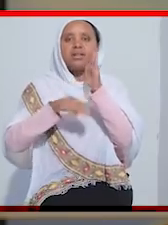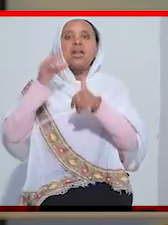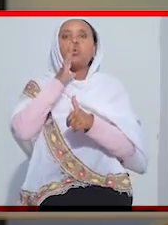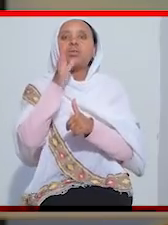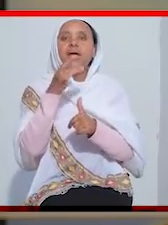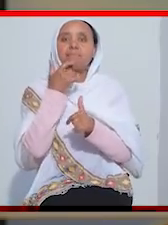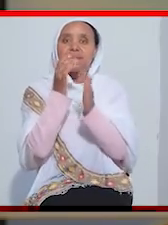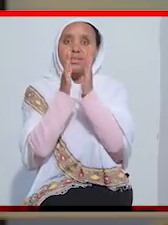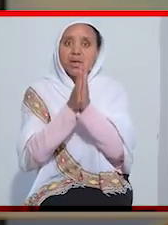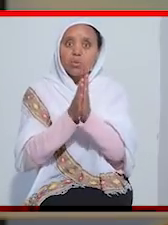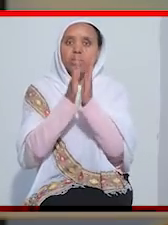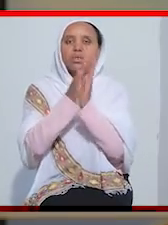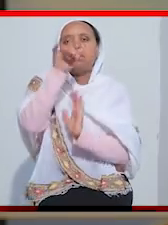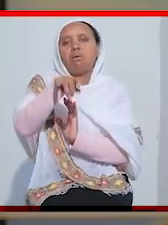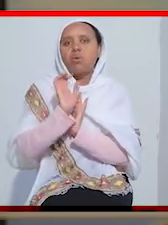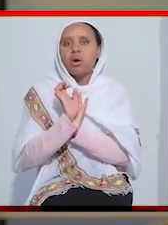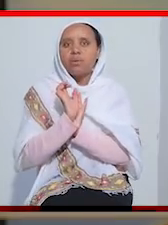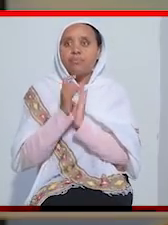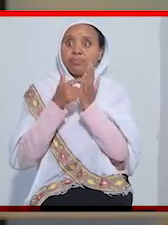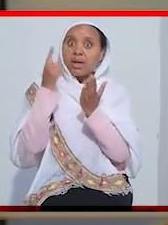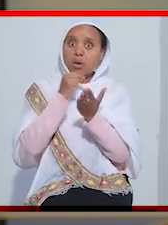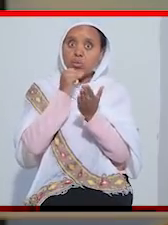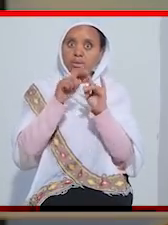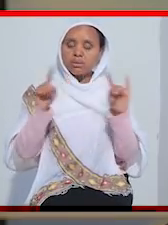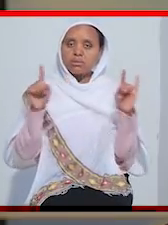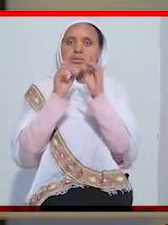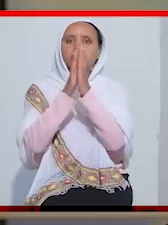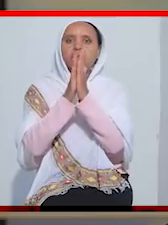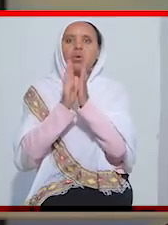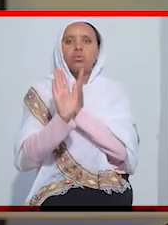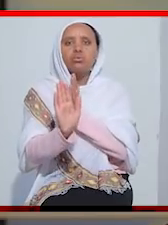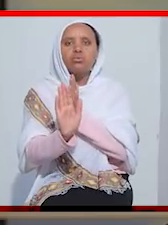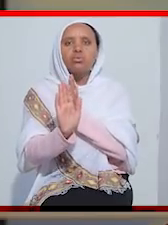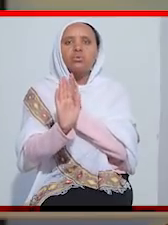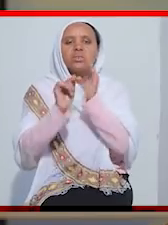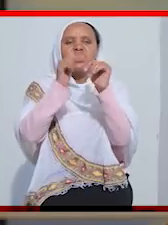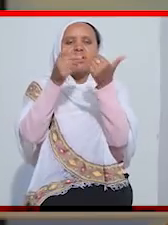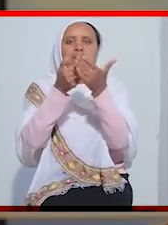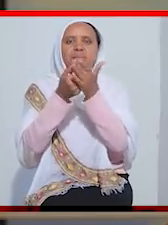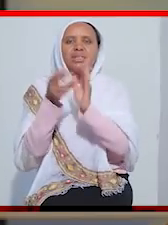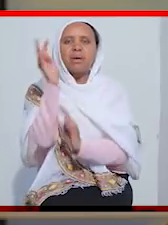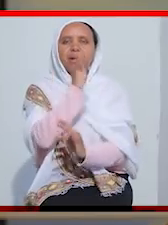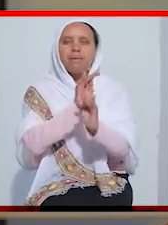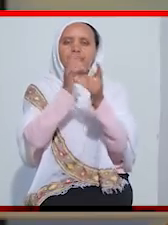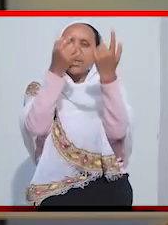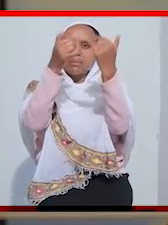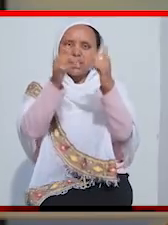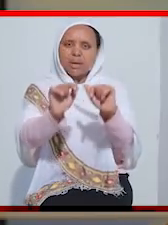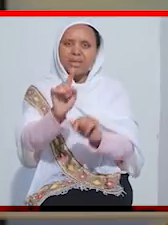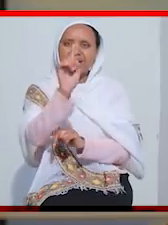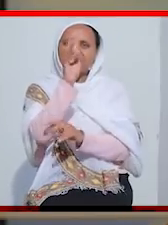ስርዓት እንዳልወጣ የሚል ጸሎት ሊጸልይ ይገባዋል። ያ ካልሆነ ግን ጸሎቱ ስለደረሰበት